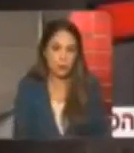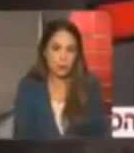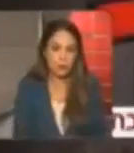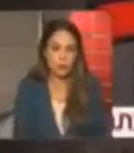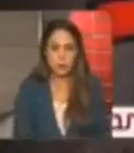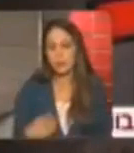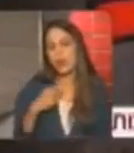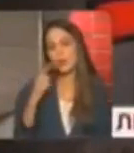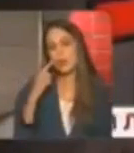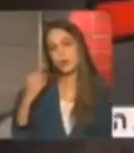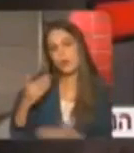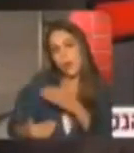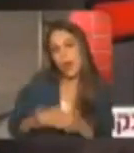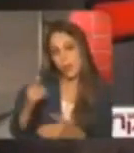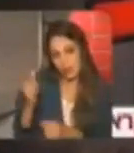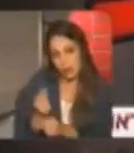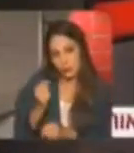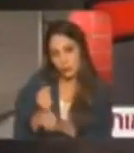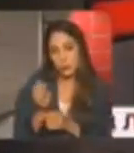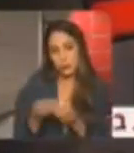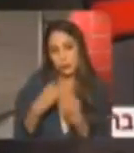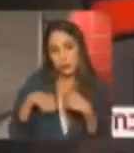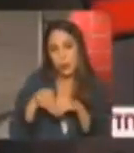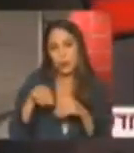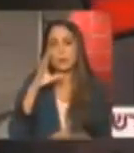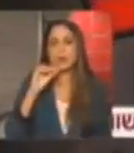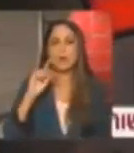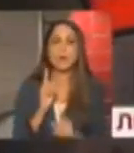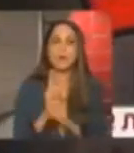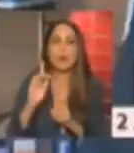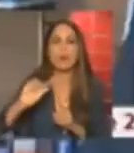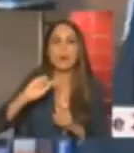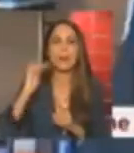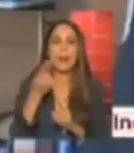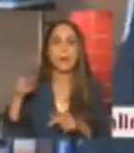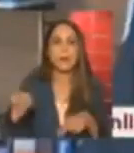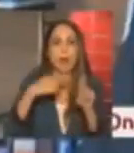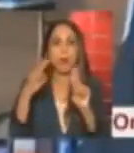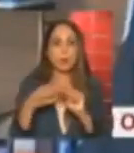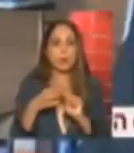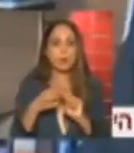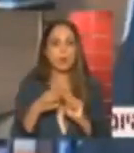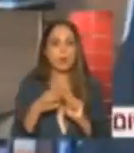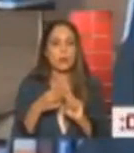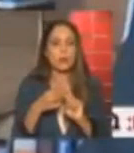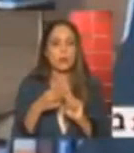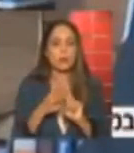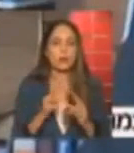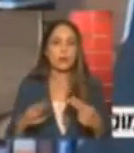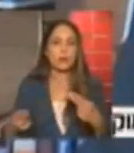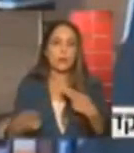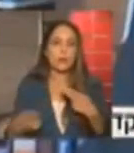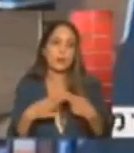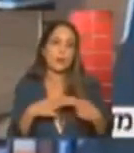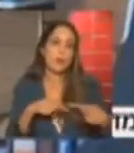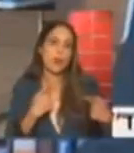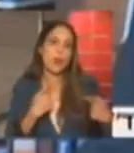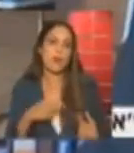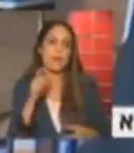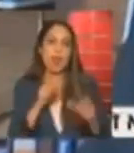אני חושב שהמהלך של המשפחות שמדברות הקהילה הבינלאומית נוגע לליבם של אנשים ברחבי